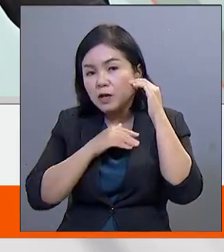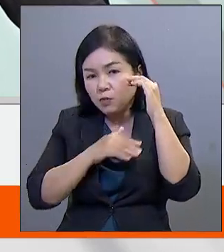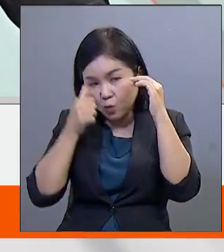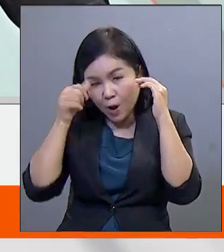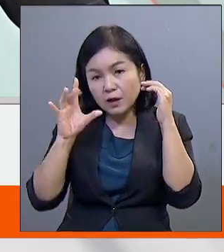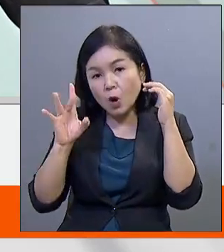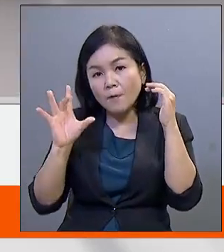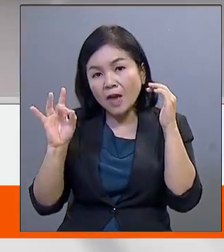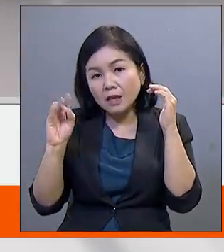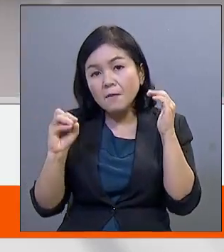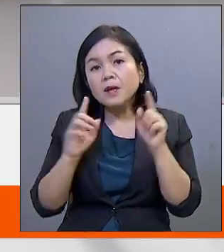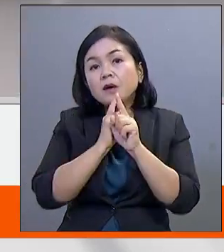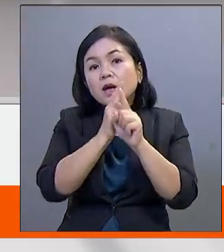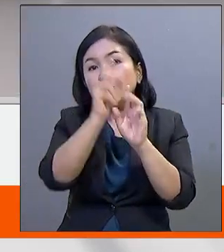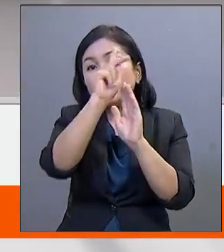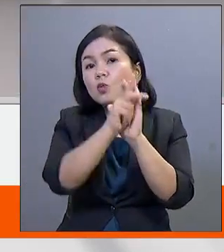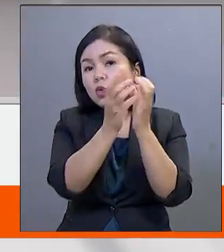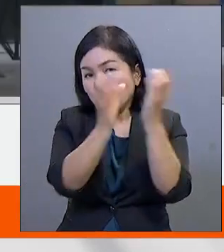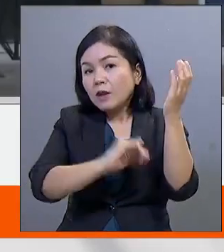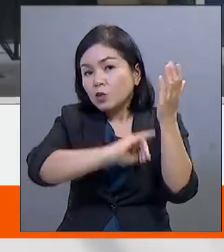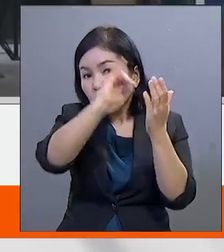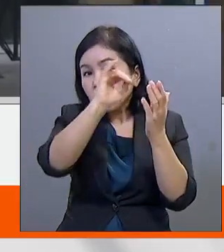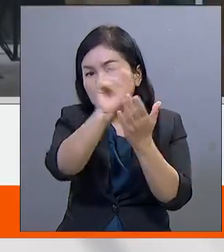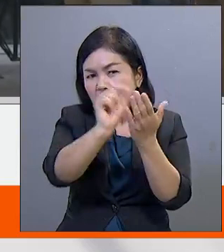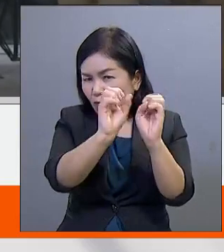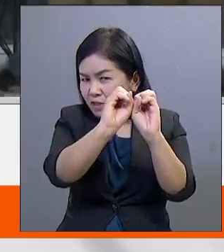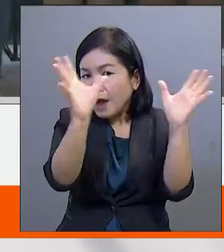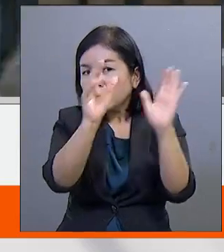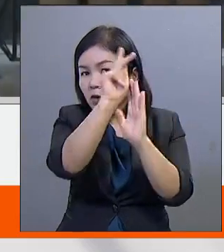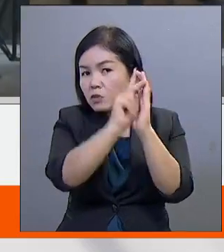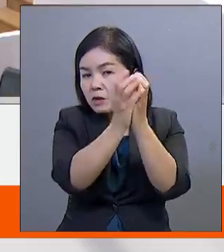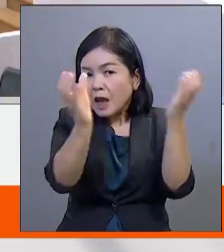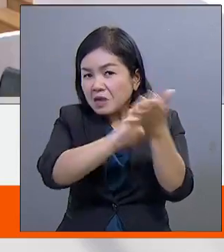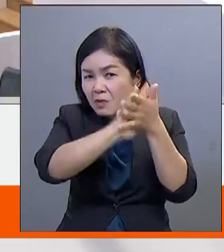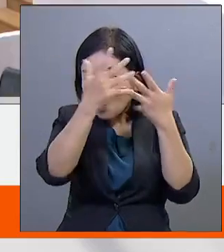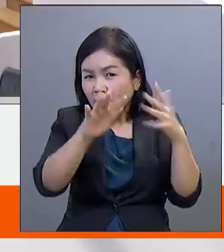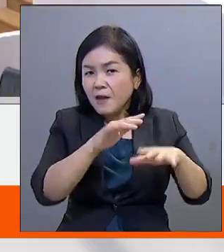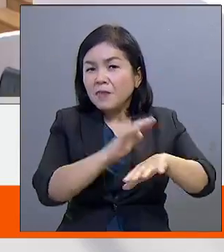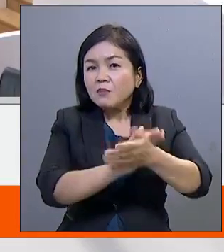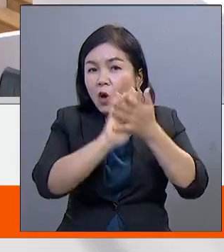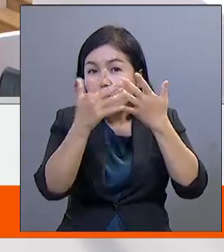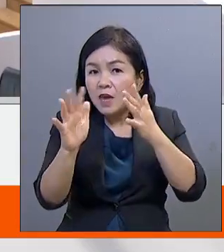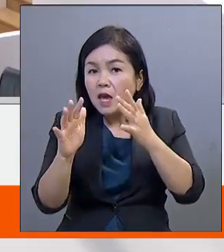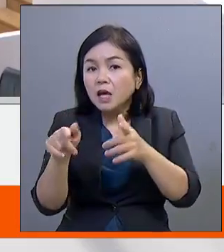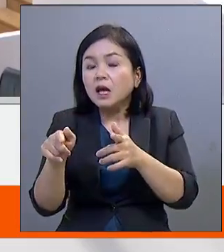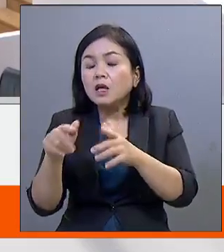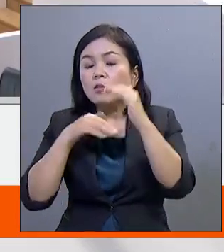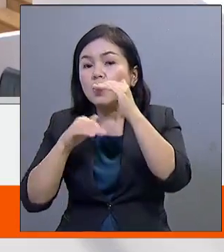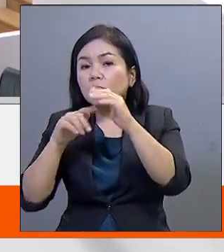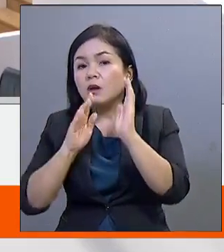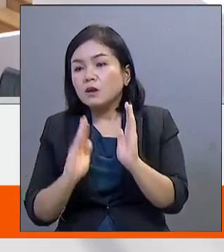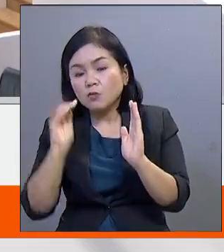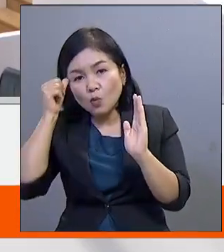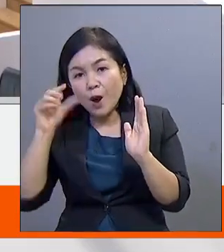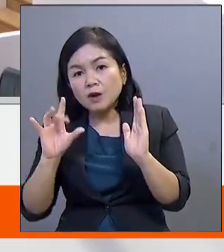ท้ายทสุดมนกสอดคอมอัี้ครัเพว่า นำมุเขีนไปแกเคีวถาทำไม่แล้ ตดใน 180 ว มกัไปที่รางแกเพรฉมถาม